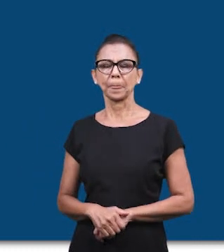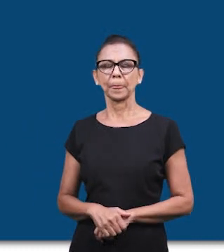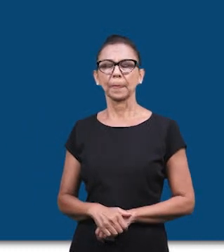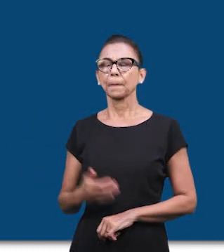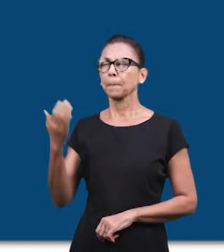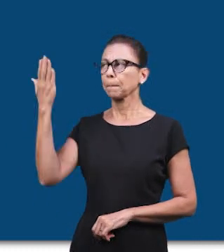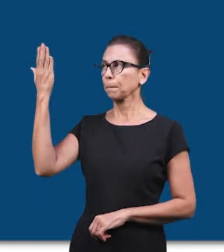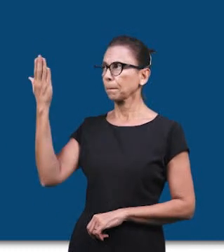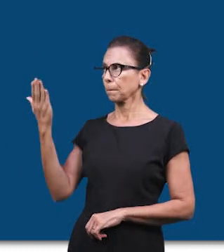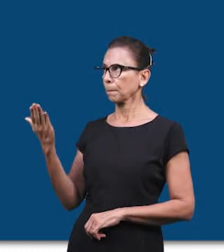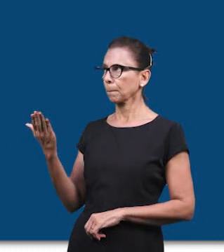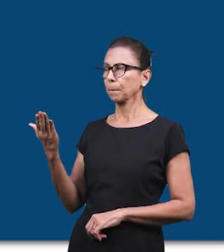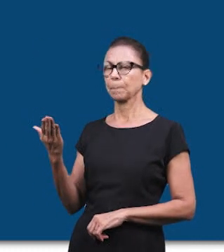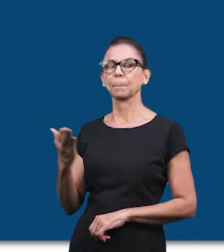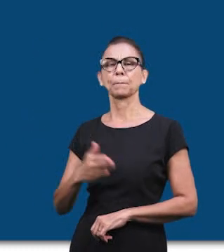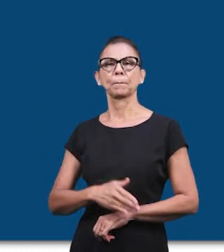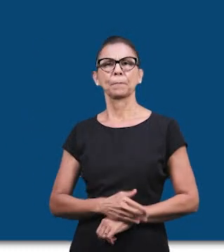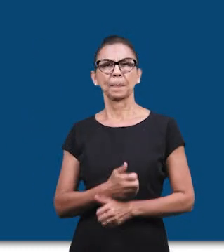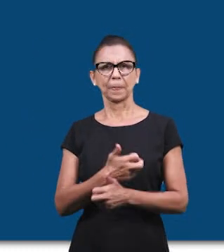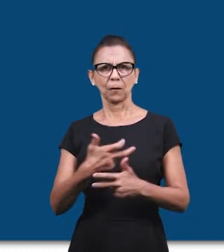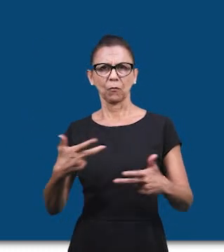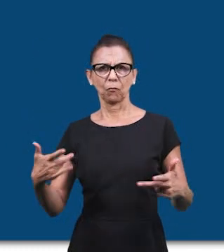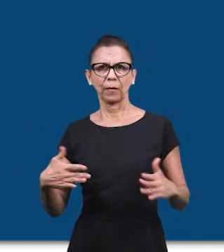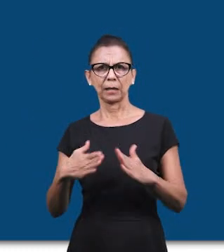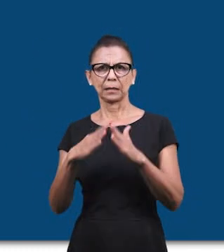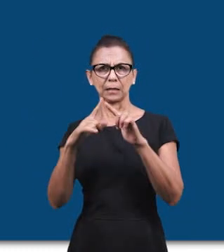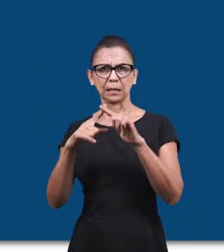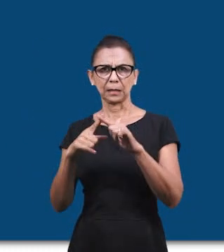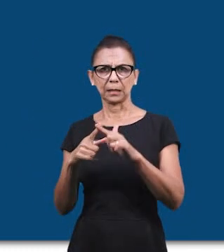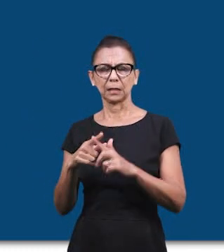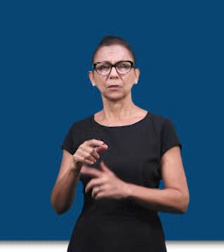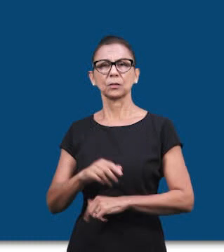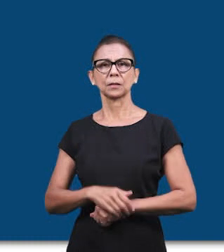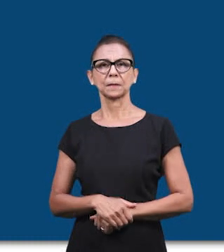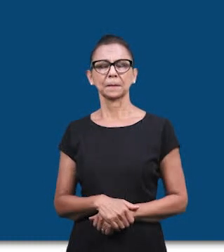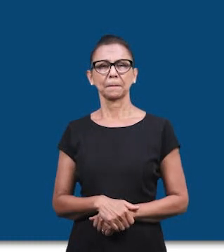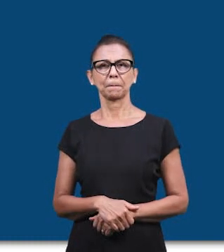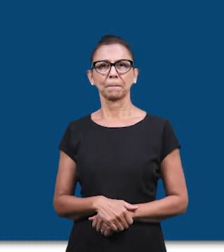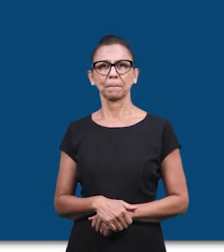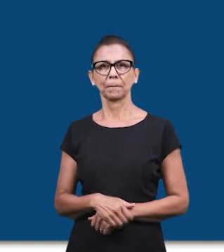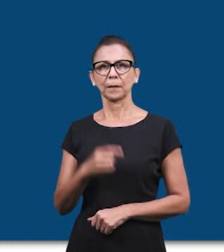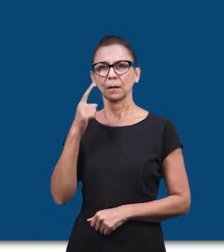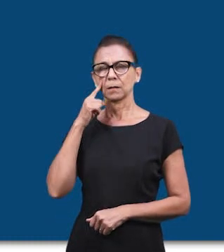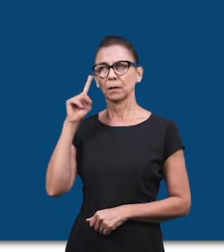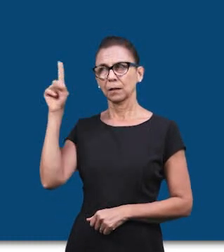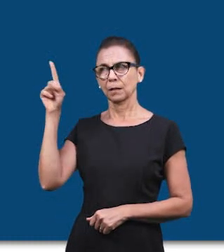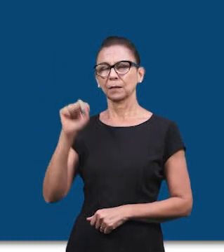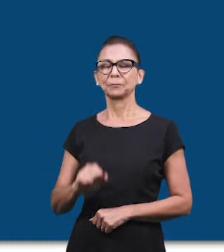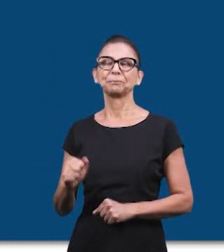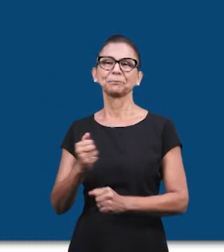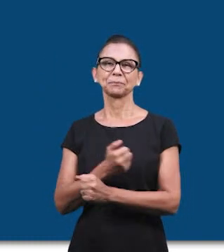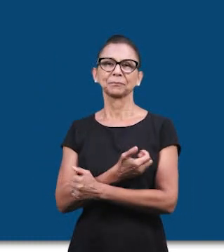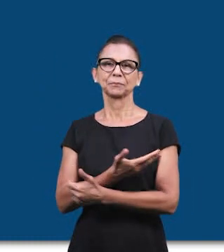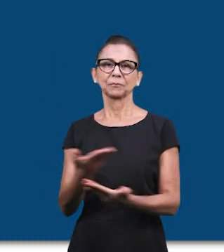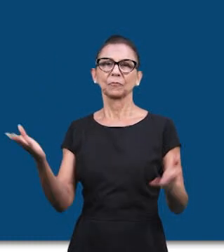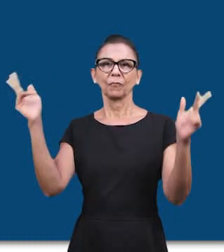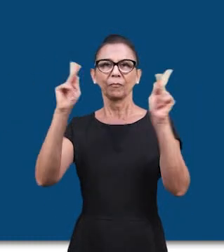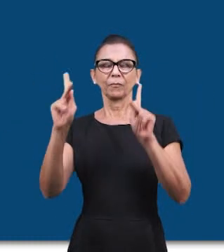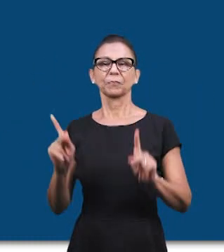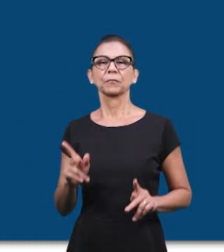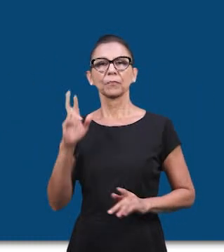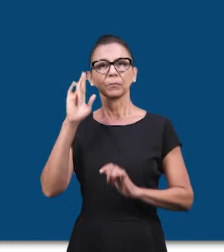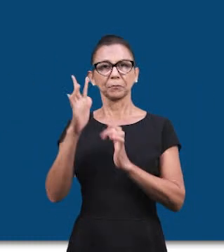церквям либерта чакора джинёна пару спасать пять раз по 8 консейсау и баще не